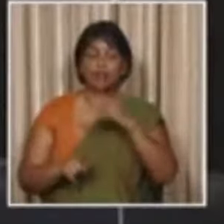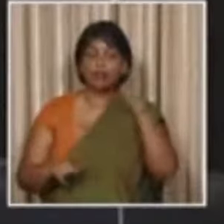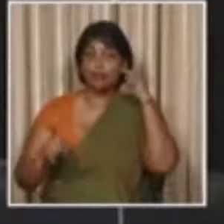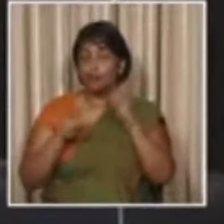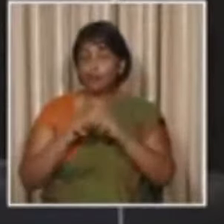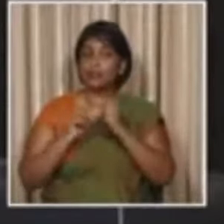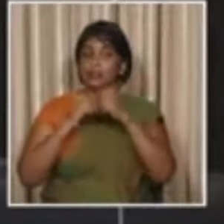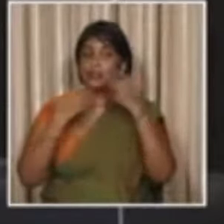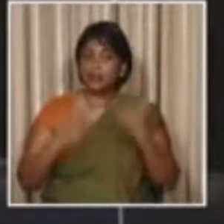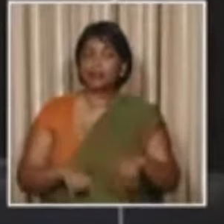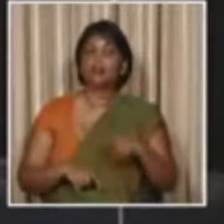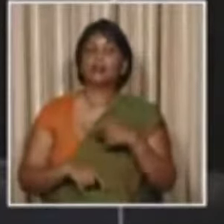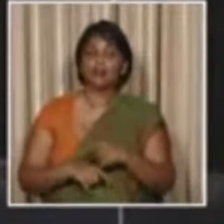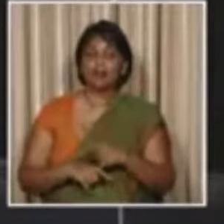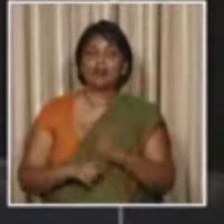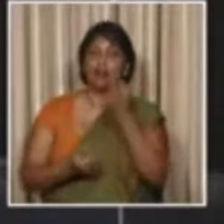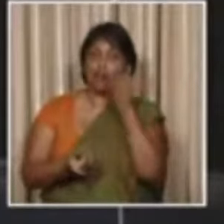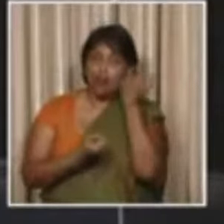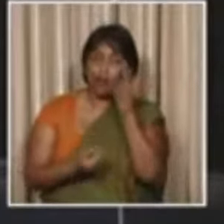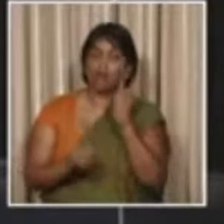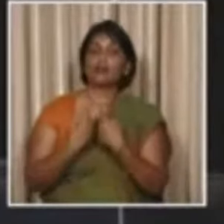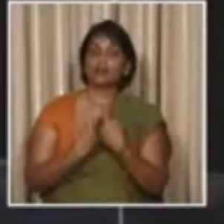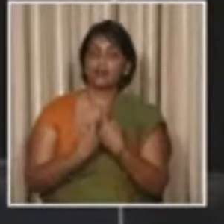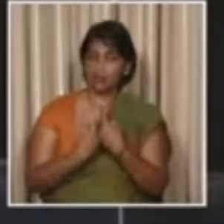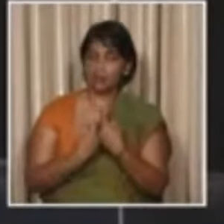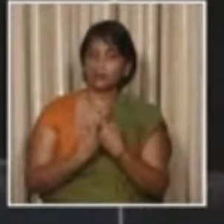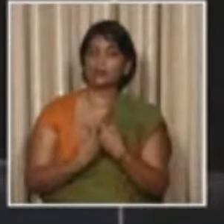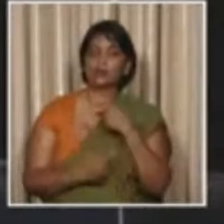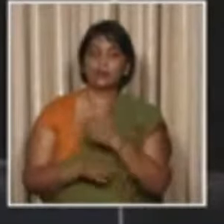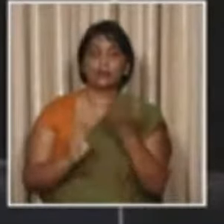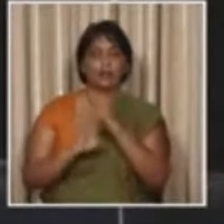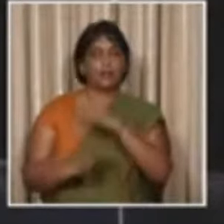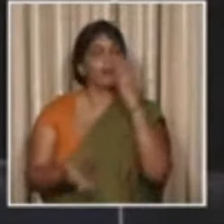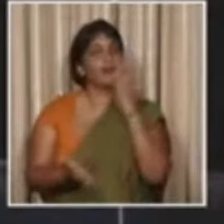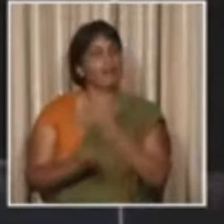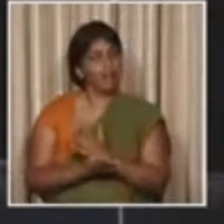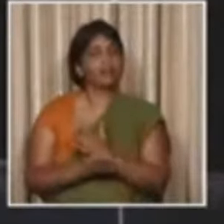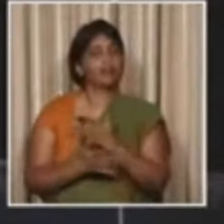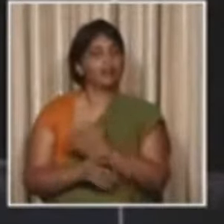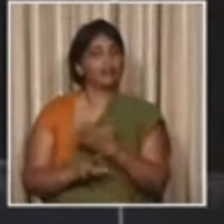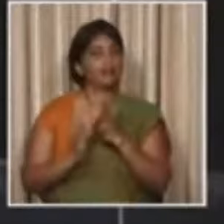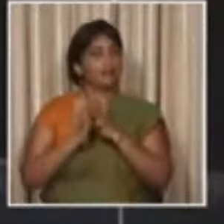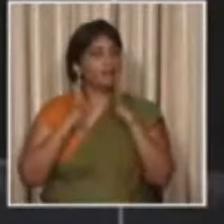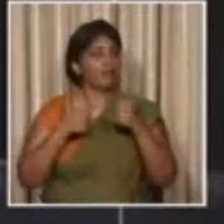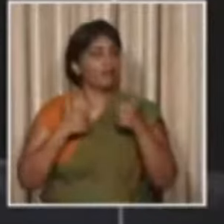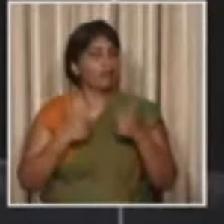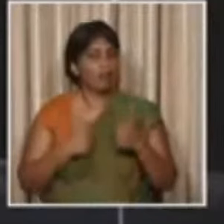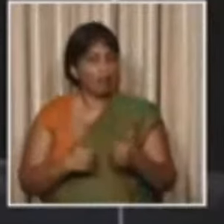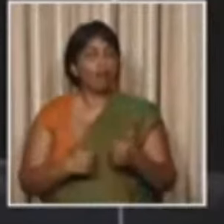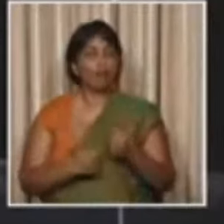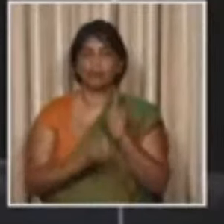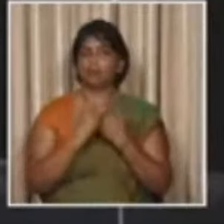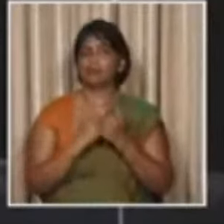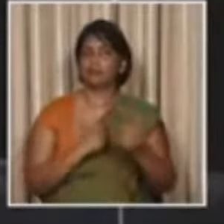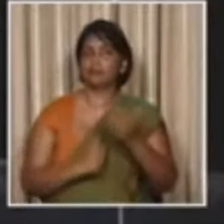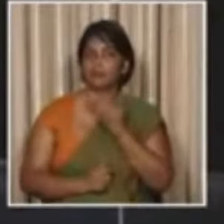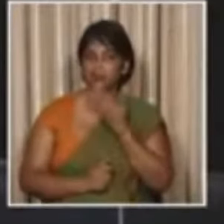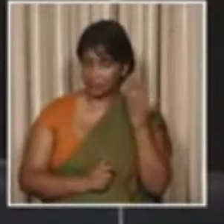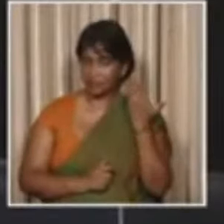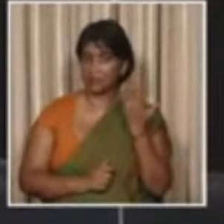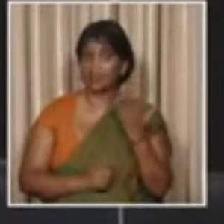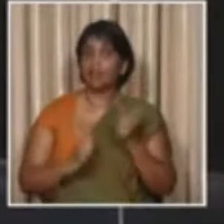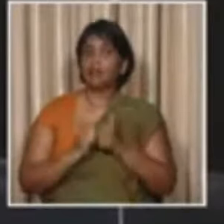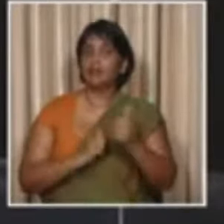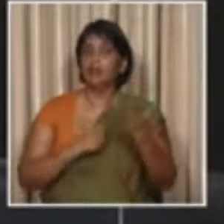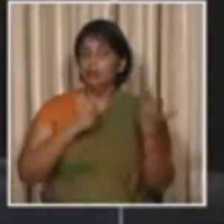වුණා සිද්ධිය මේක වෙන්නයි කියලා මේක ඒ වෙලාවේ වළක්වා ගත්තනම් එදාම මීට වඩා හොඳ ඉන්වෙස්ටිගේෂන් එකක් කරන්න තිබ්බා හැබැයි ඒක